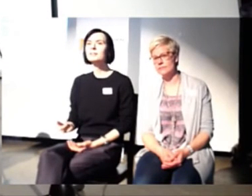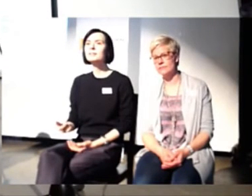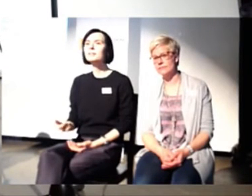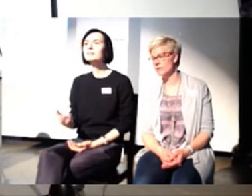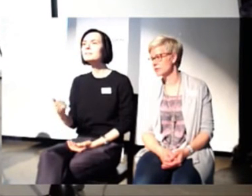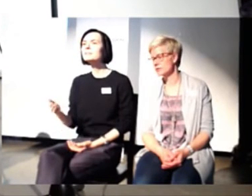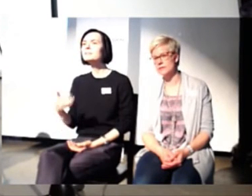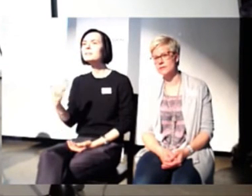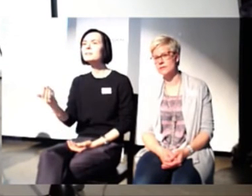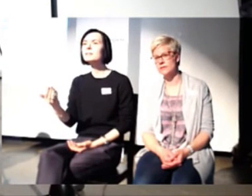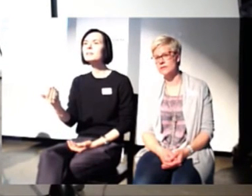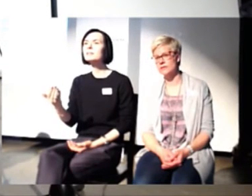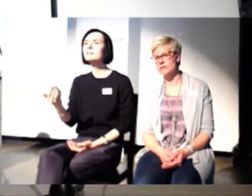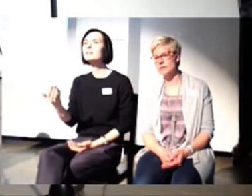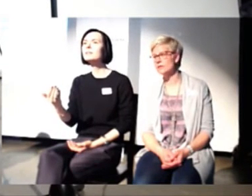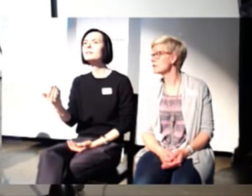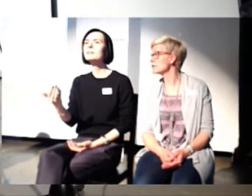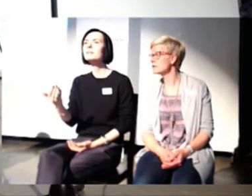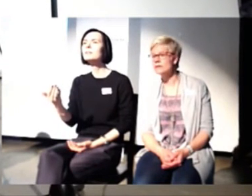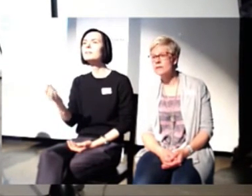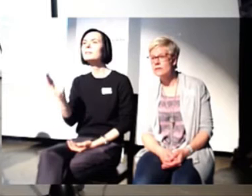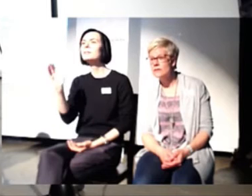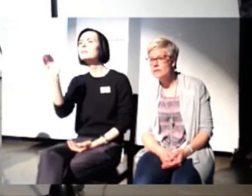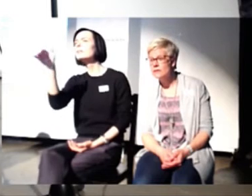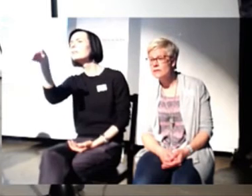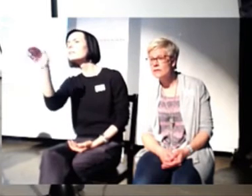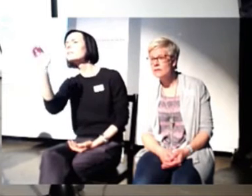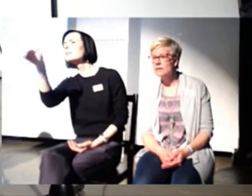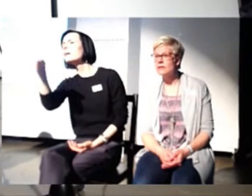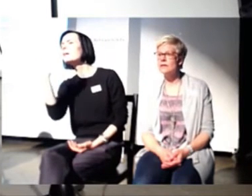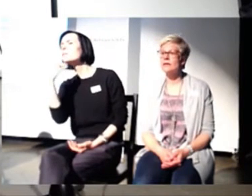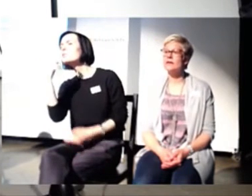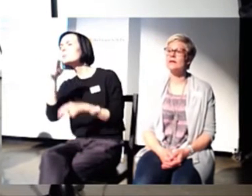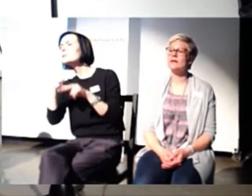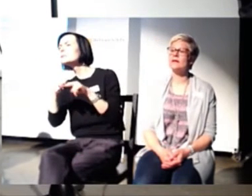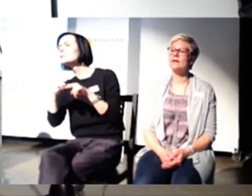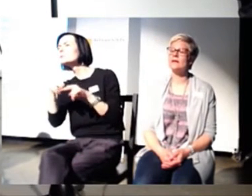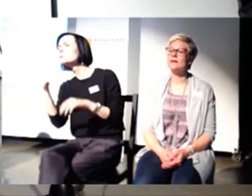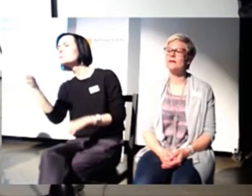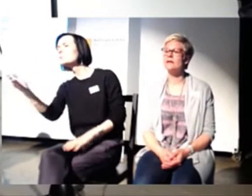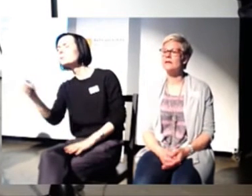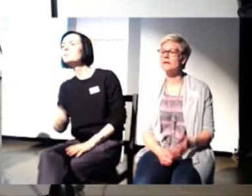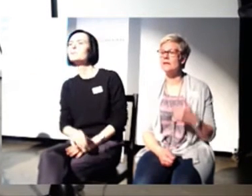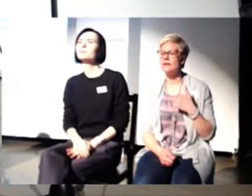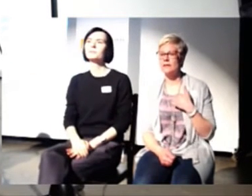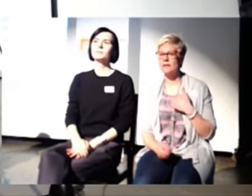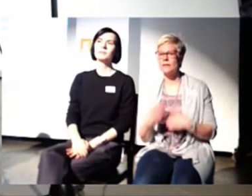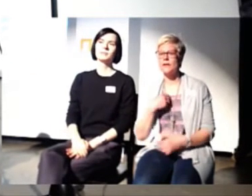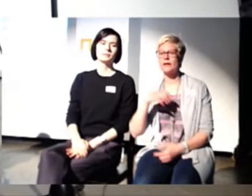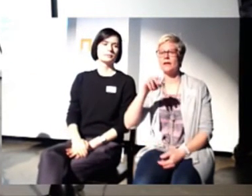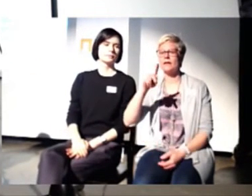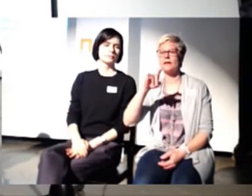Sitten siellä on Kirsti Sipo. Tunnistan. Minun on Kirsti Sipo